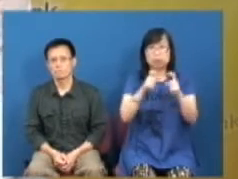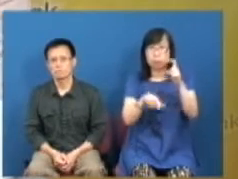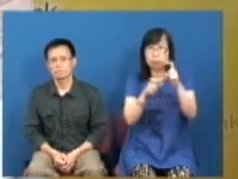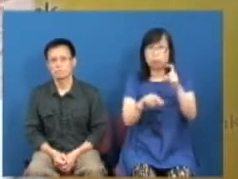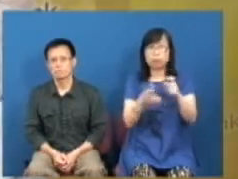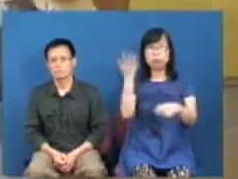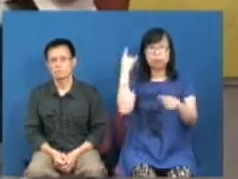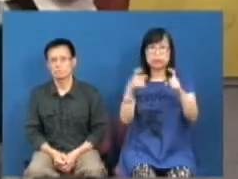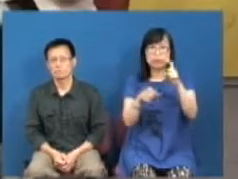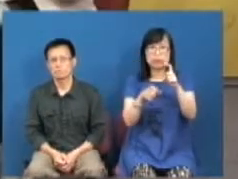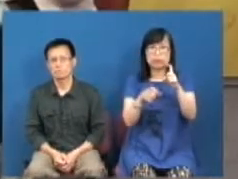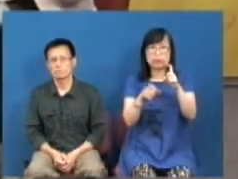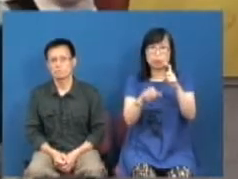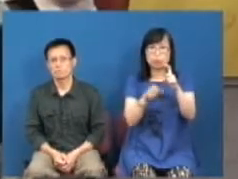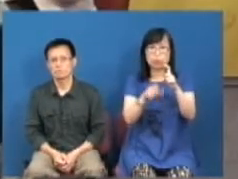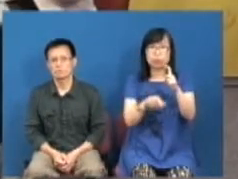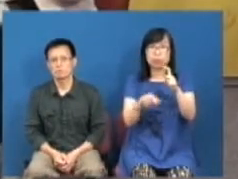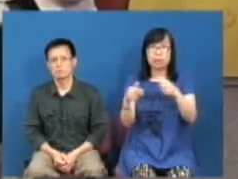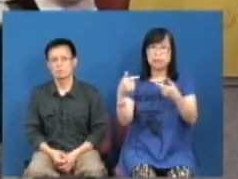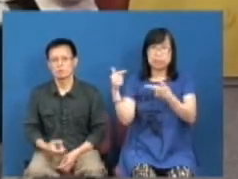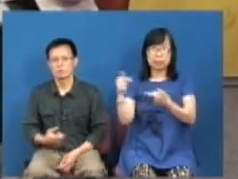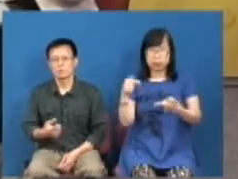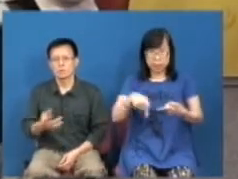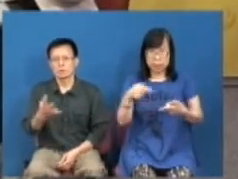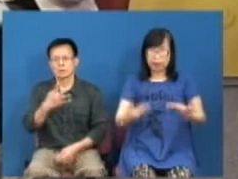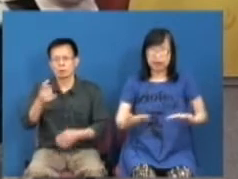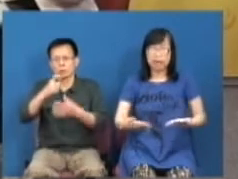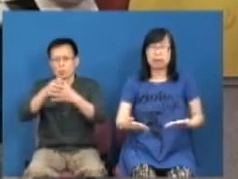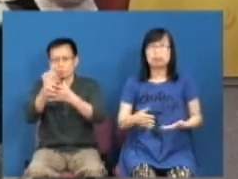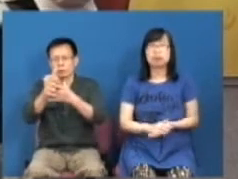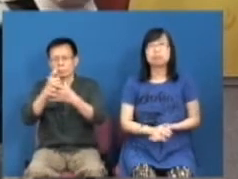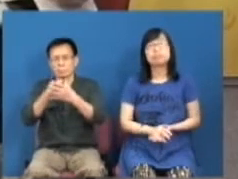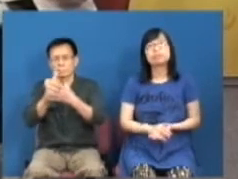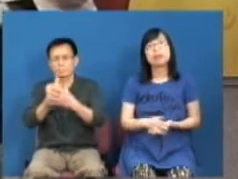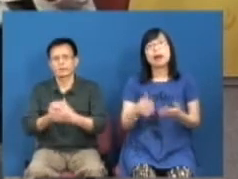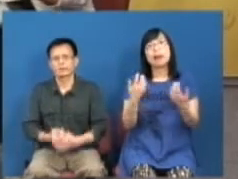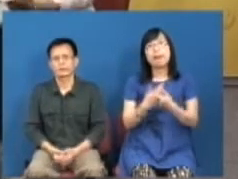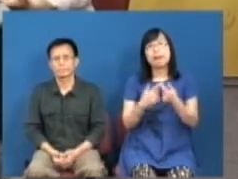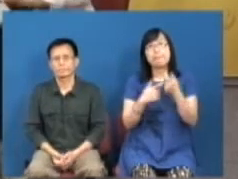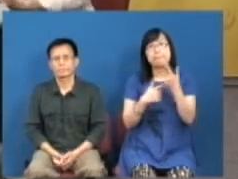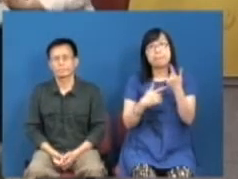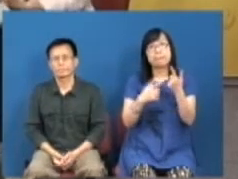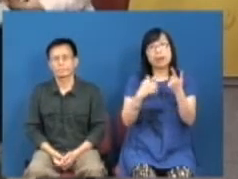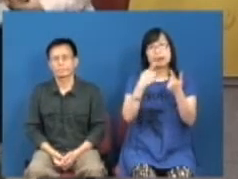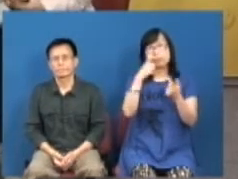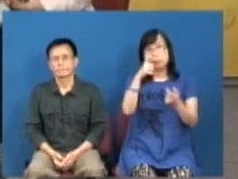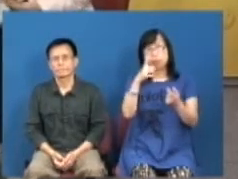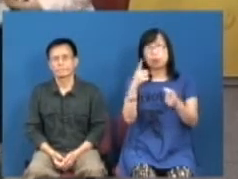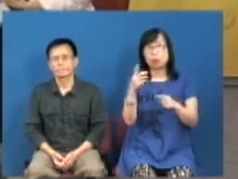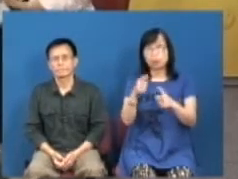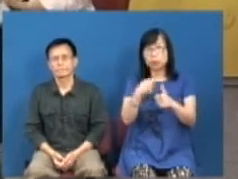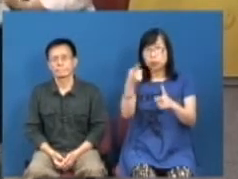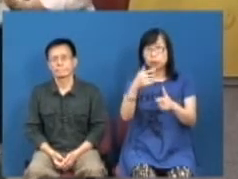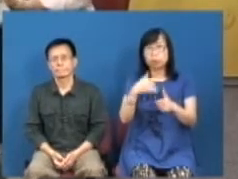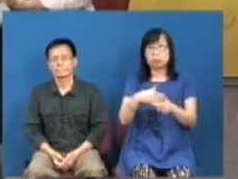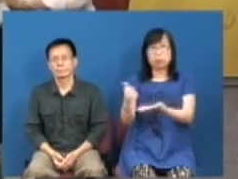年九月、十、十一、十二、一二三四五，係啊， 八九個月你都未邀請市民